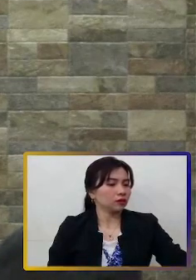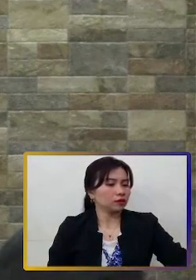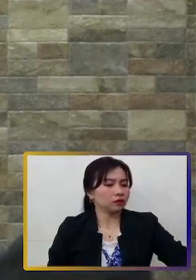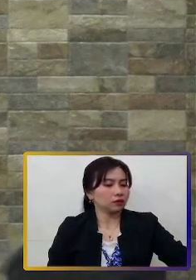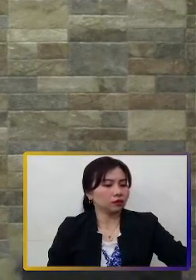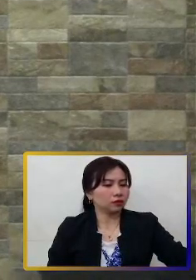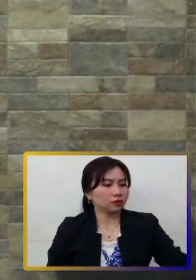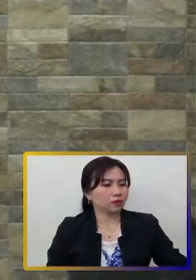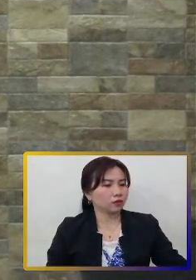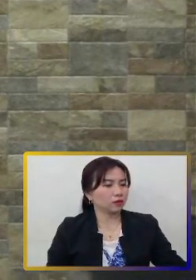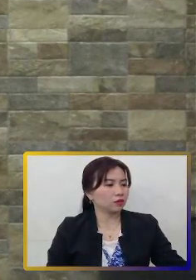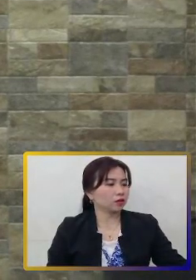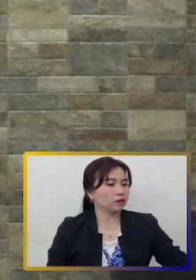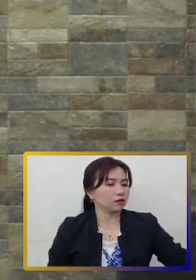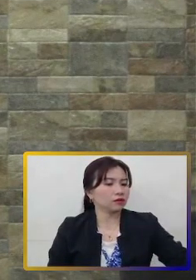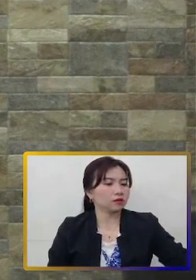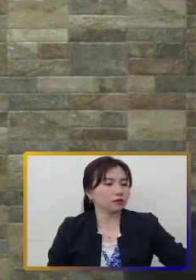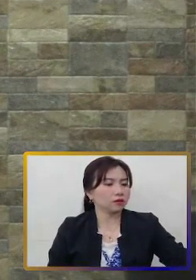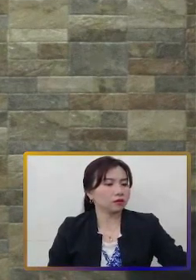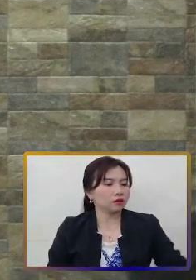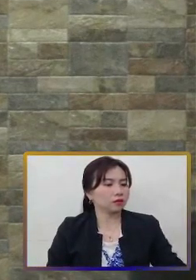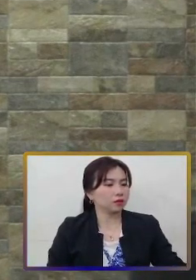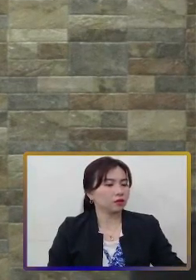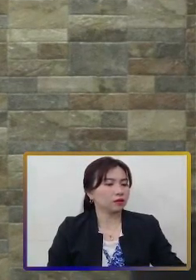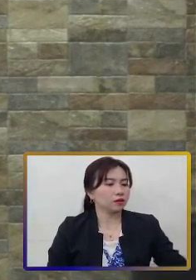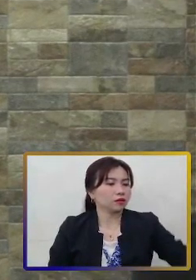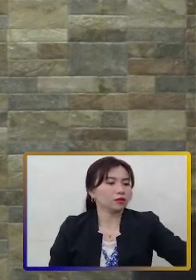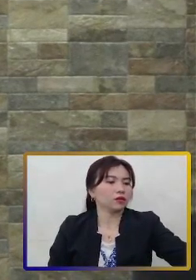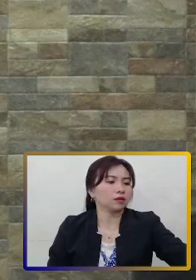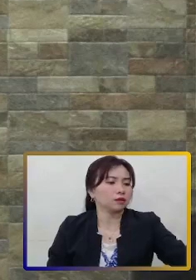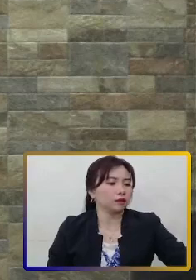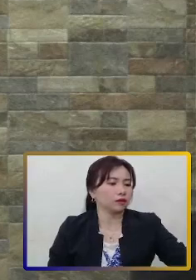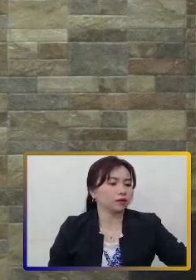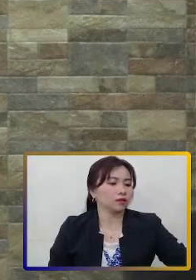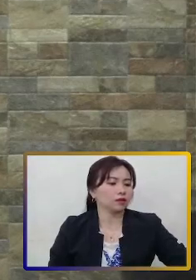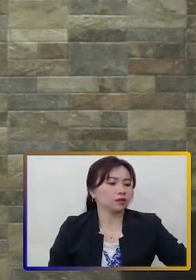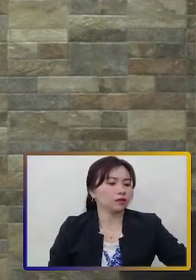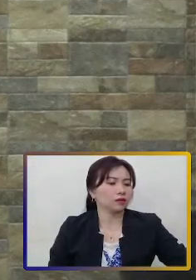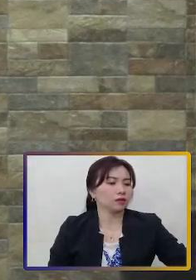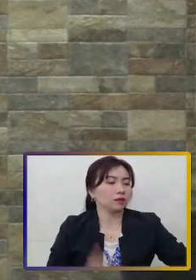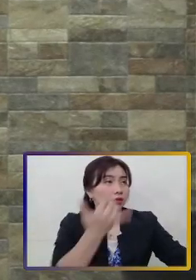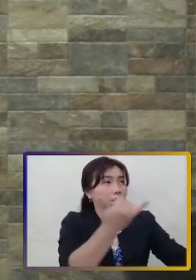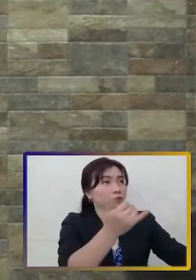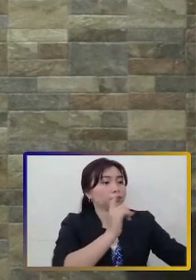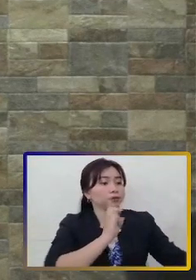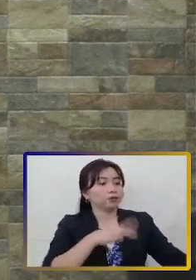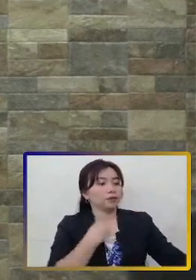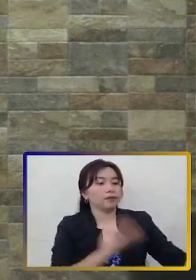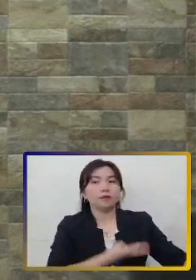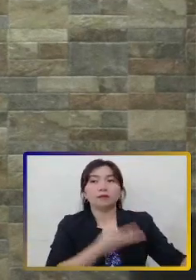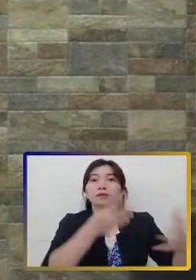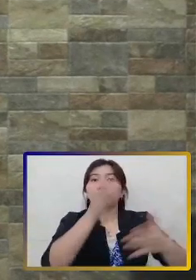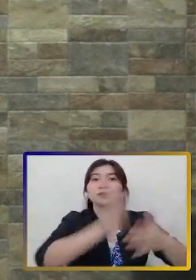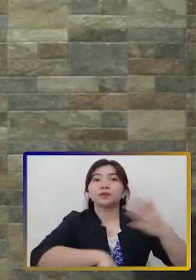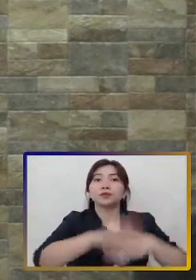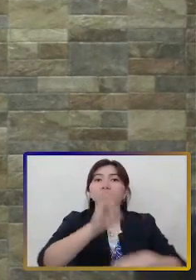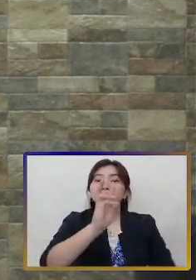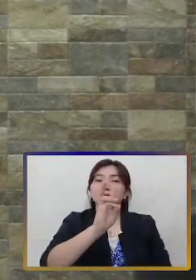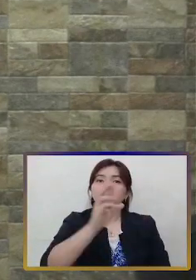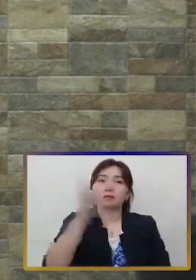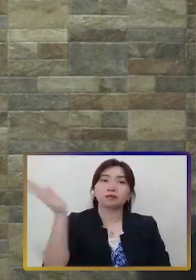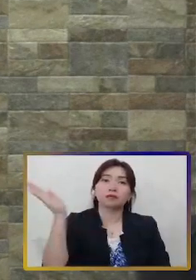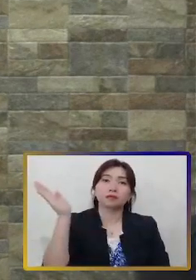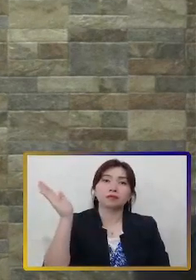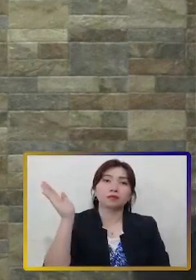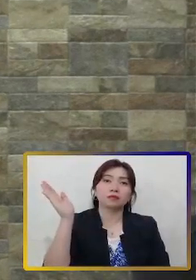you there Amen again we're talking about the greatest assurance of life sabi ng Bible in John 14